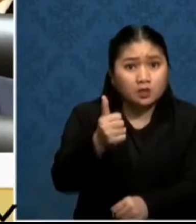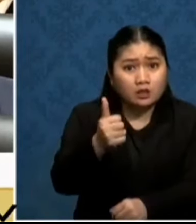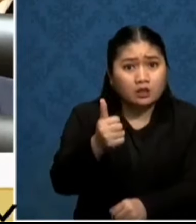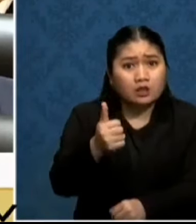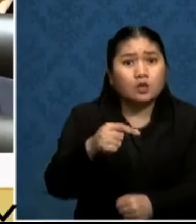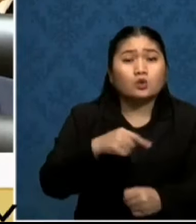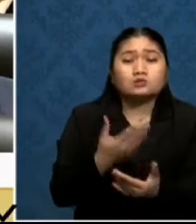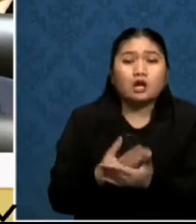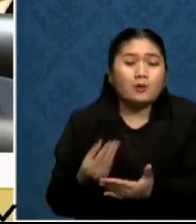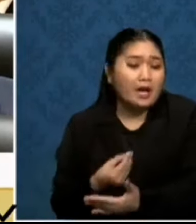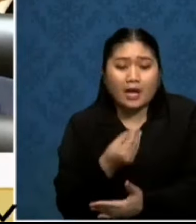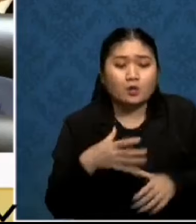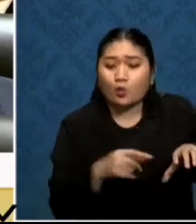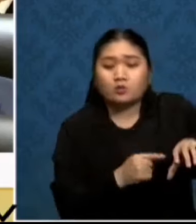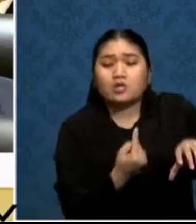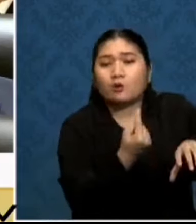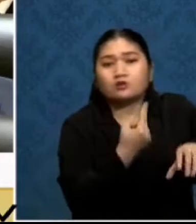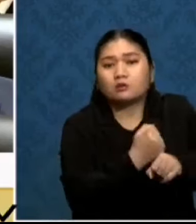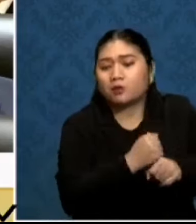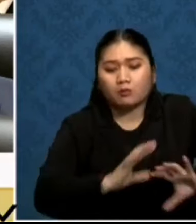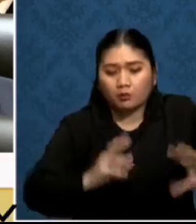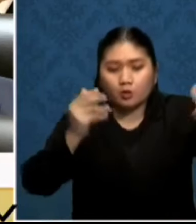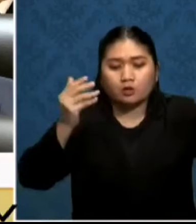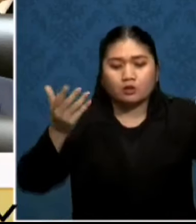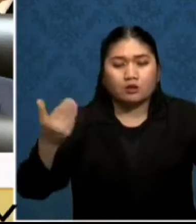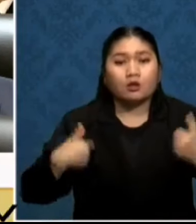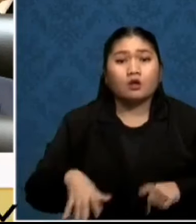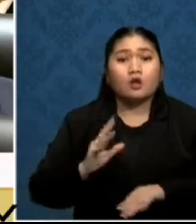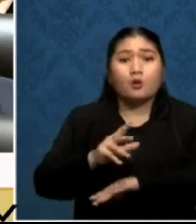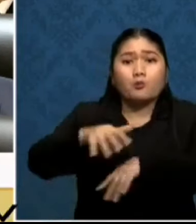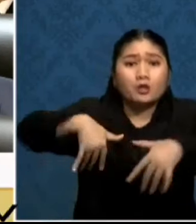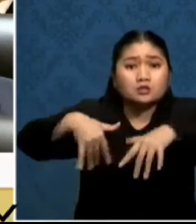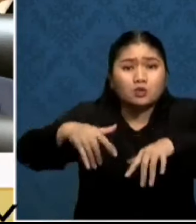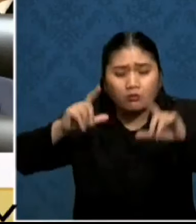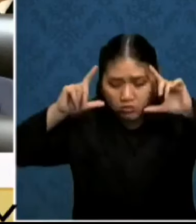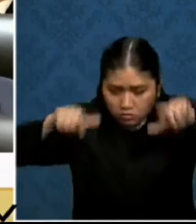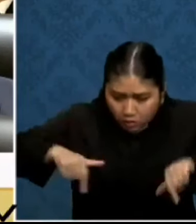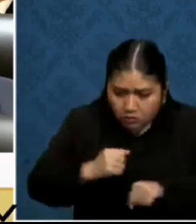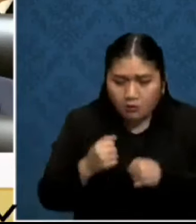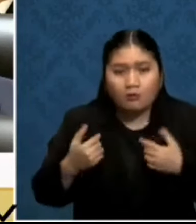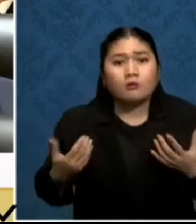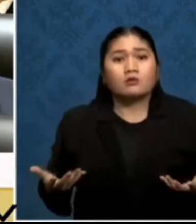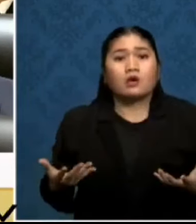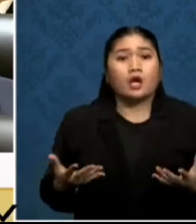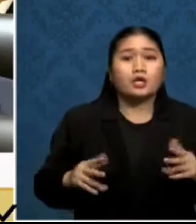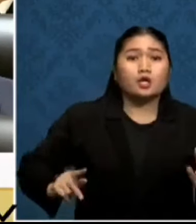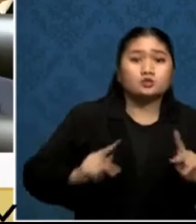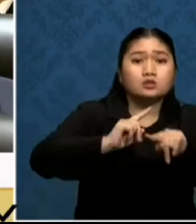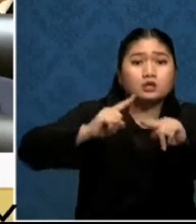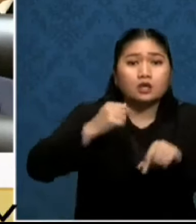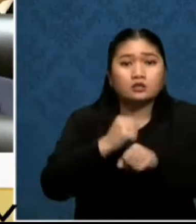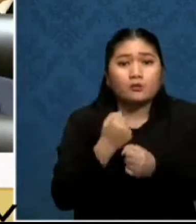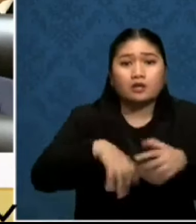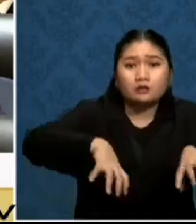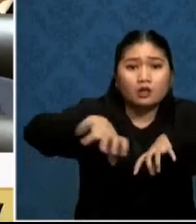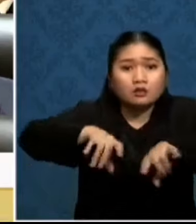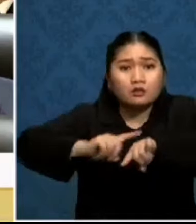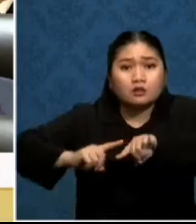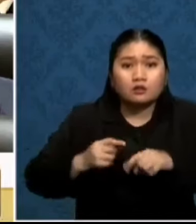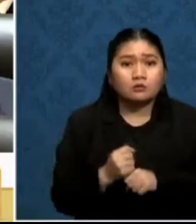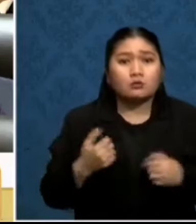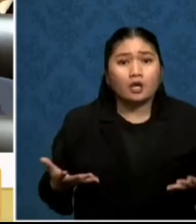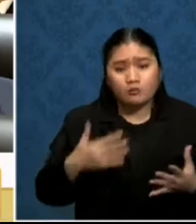เมื่อเอาไปให้พรรคเดียวก็ทำหมดแล้วแล้วประชาชนจะเสียหายขนาดไหนครับกระทรวงแต่ละกระทรวงจะเอาเงินไหนไปบริหารเพราะ